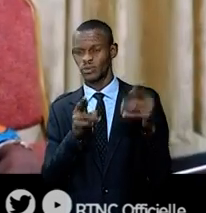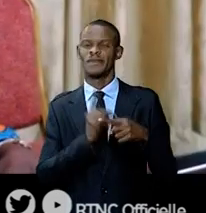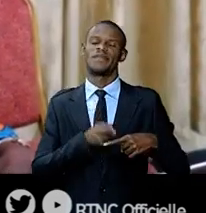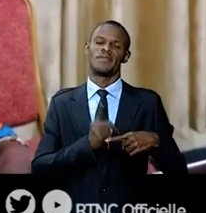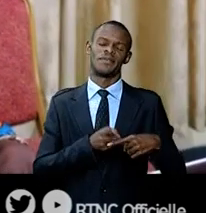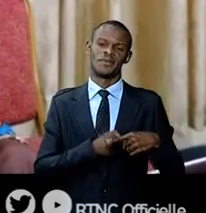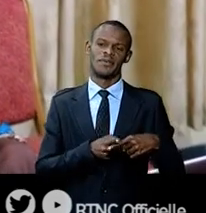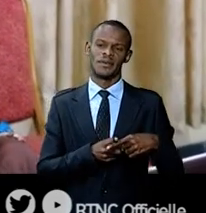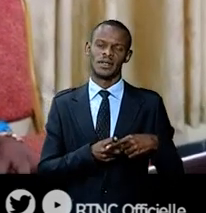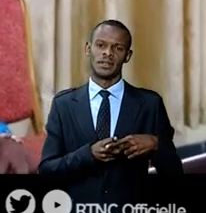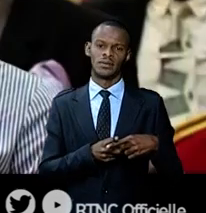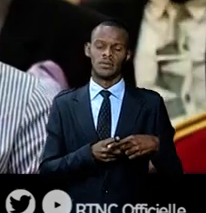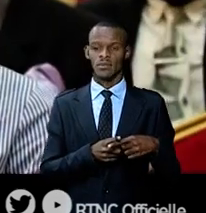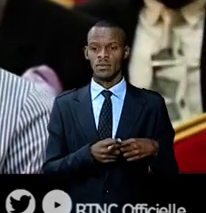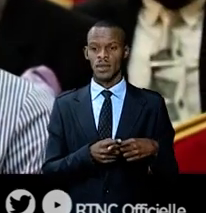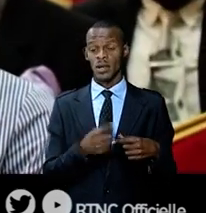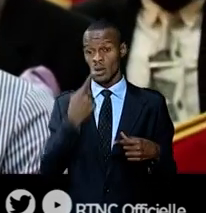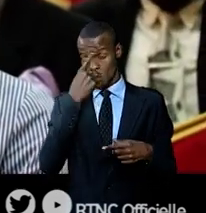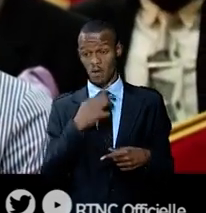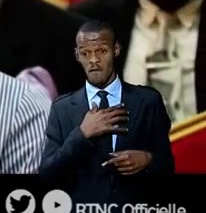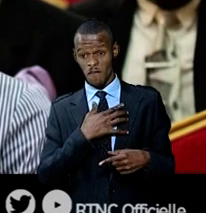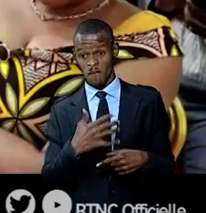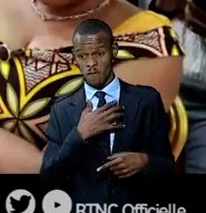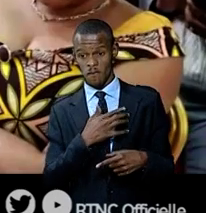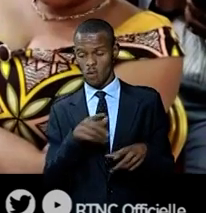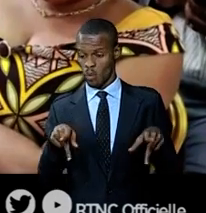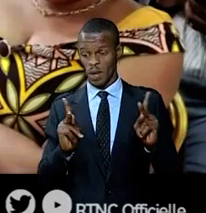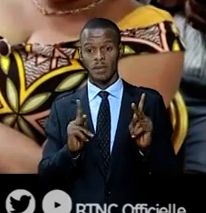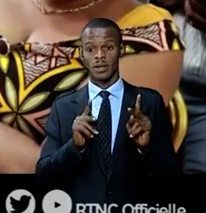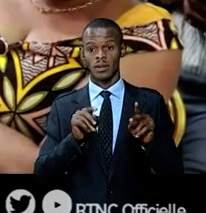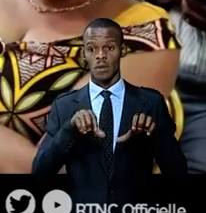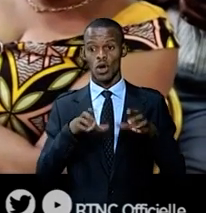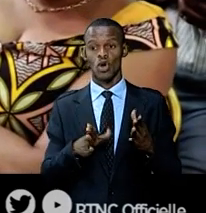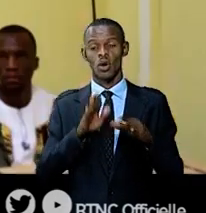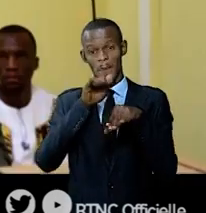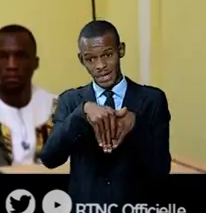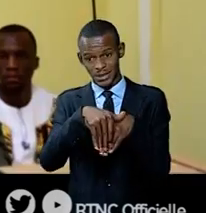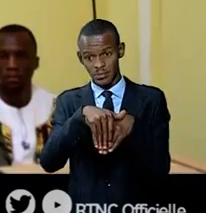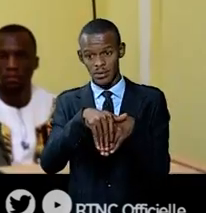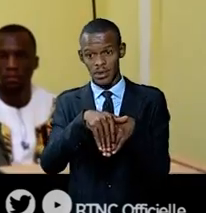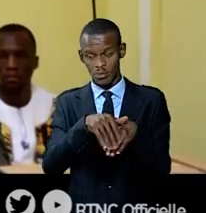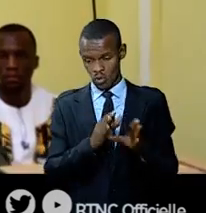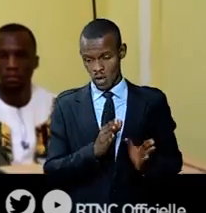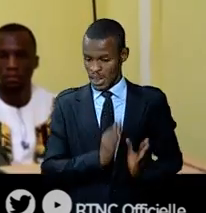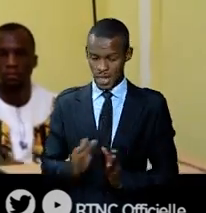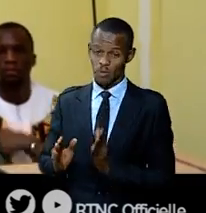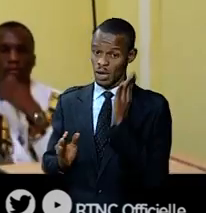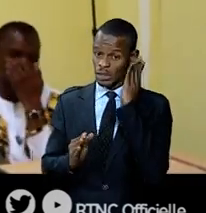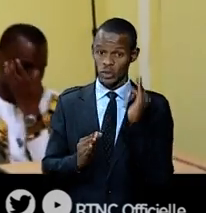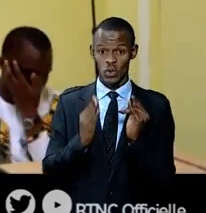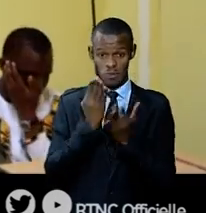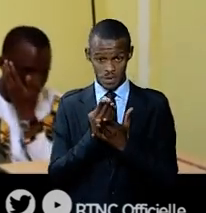des lustres. Dans ses efforts de faire participer les citoyens au processus budgétaire et à la demande